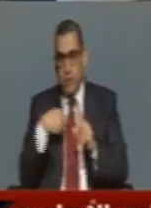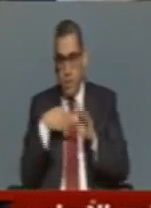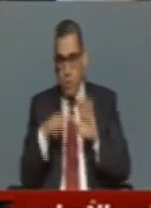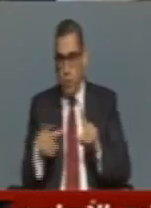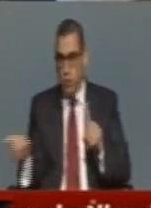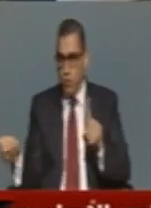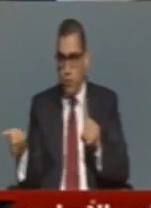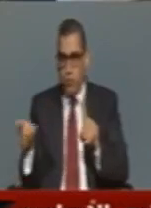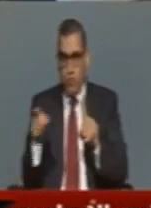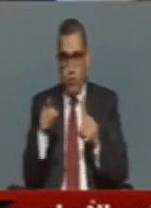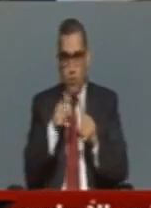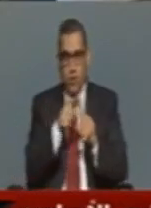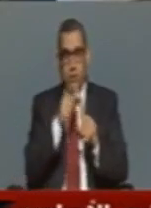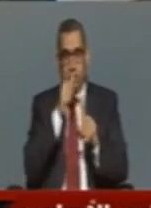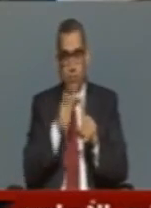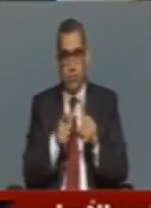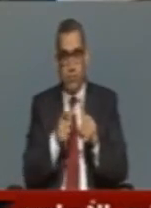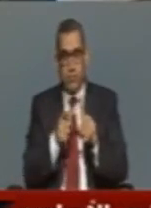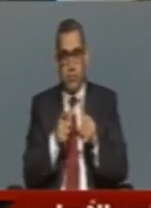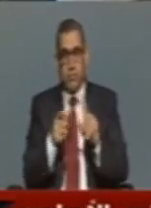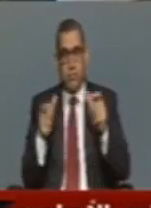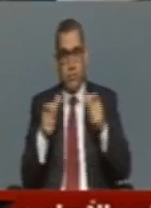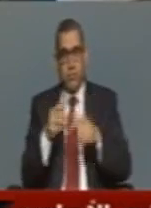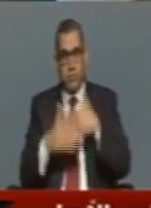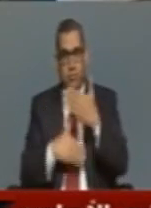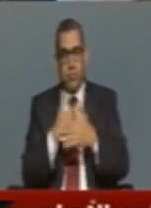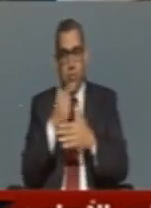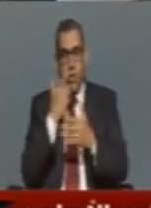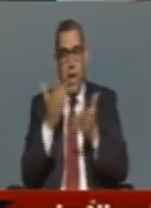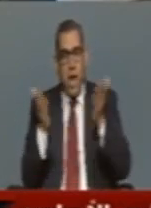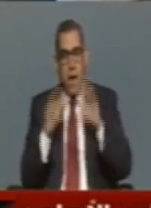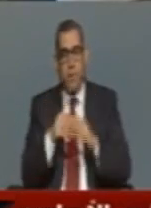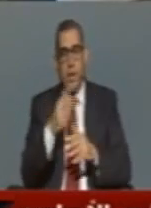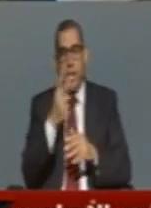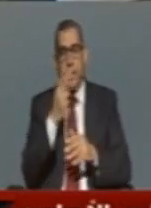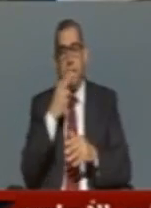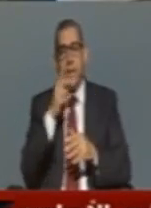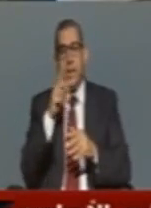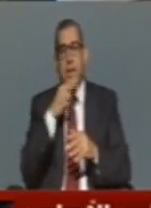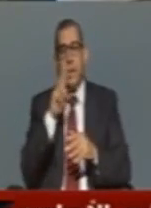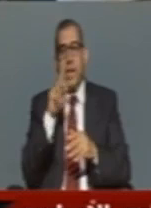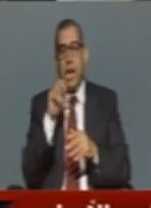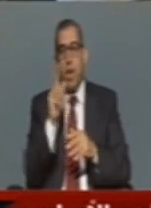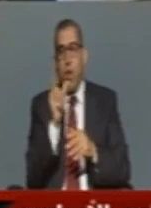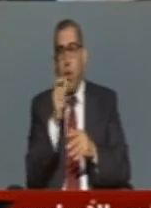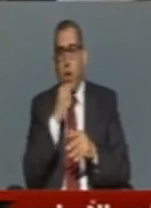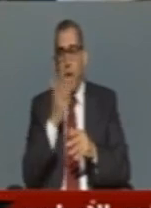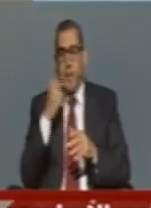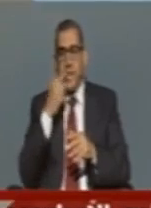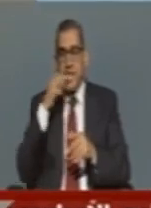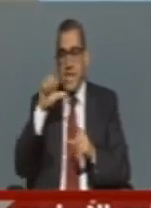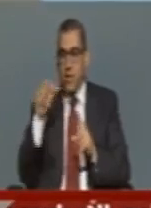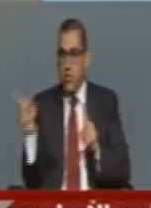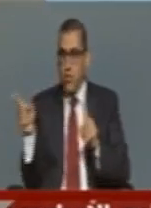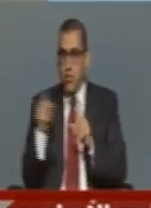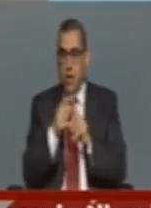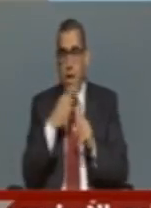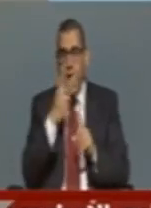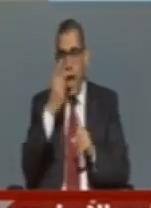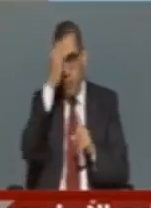احنا ارتفع الانفاق ما يزيد عن تريليون جنيه في التسع سنوات، من 214